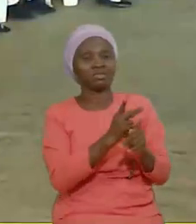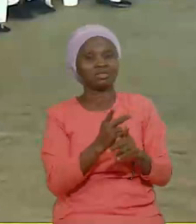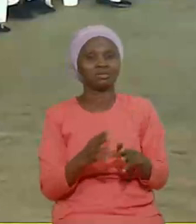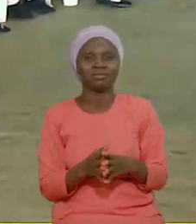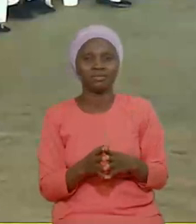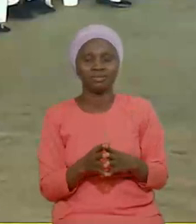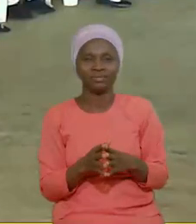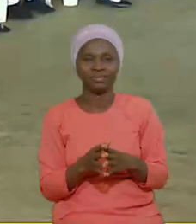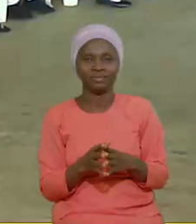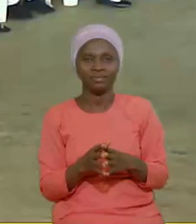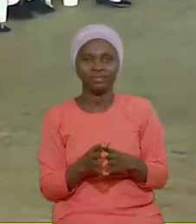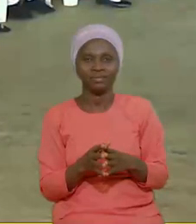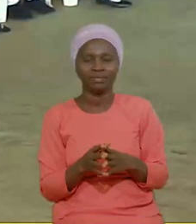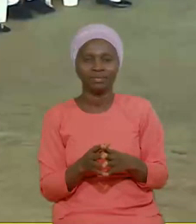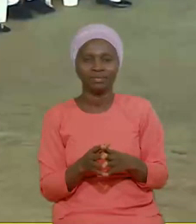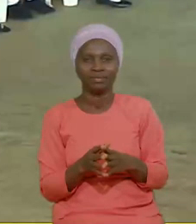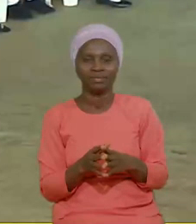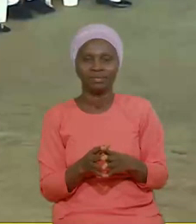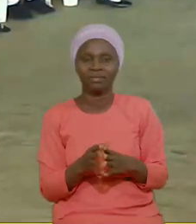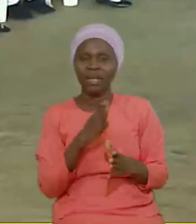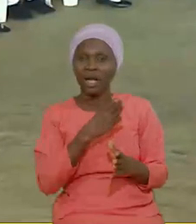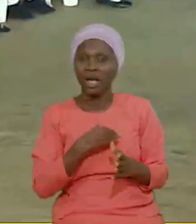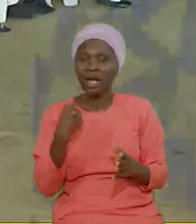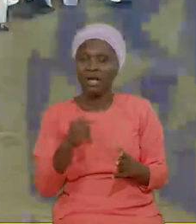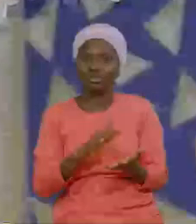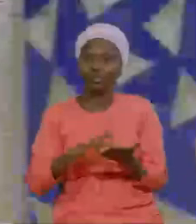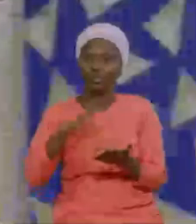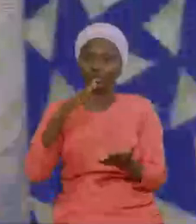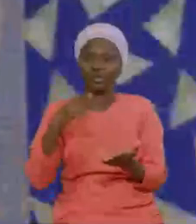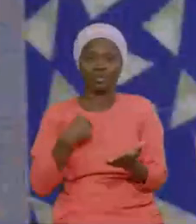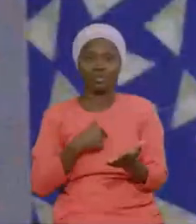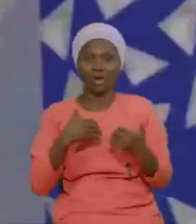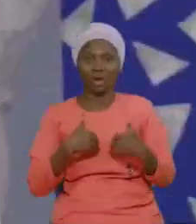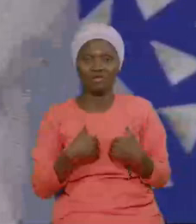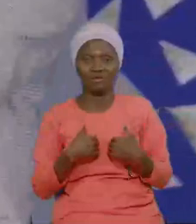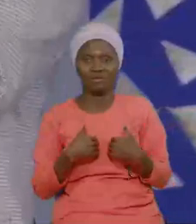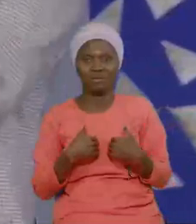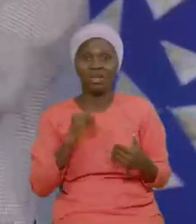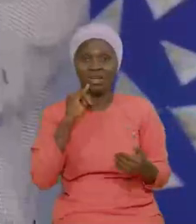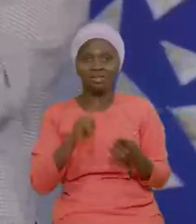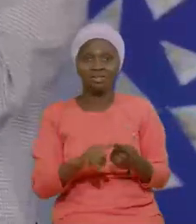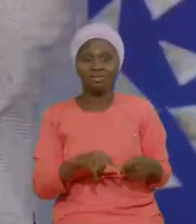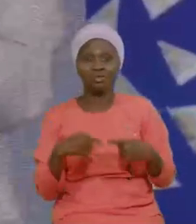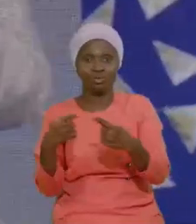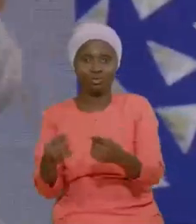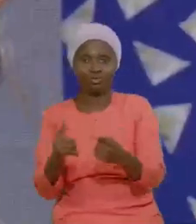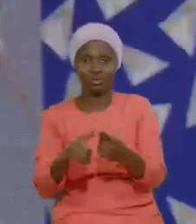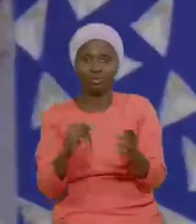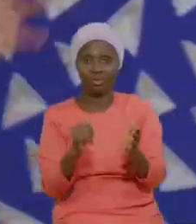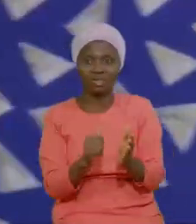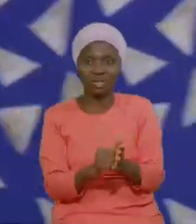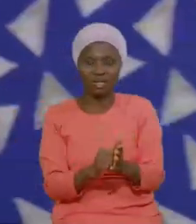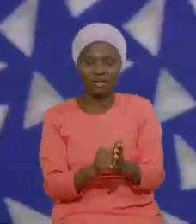Sois enthousiaste, débat-toi pour laisser des traits dans le monde. Il dit, je m'en fous. Et la gloire que nous